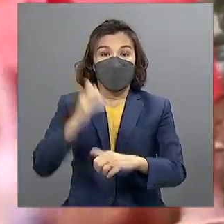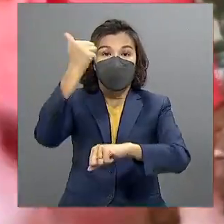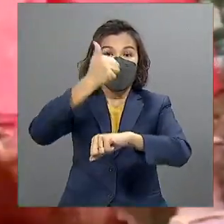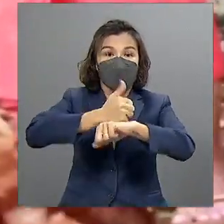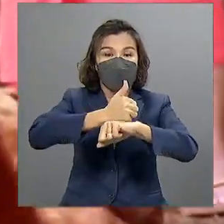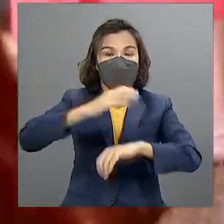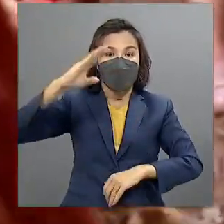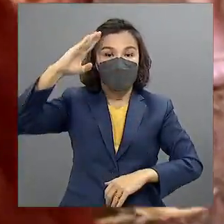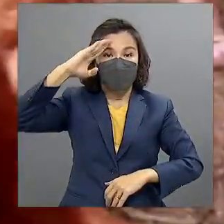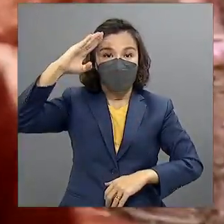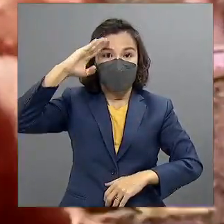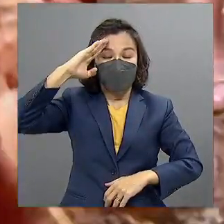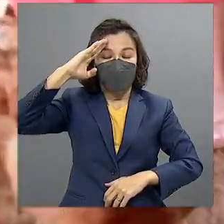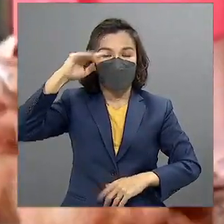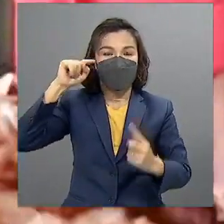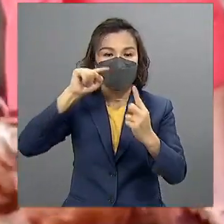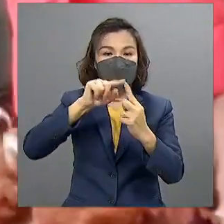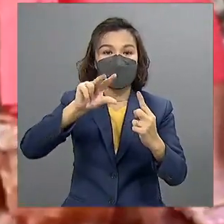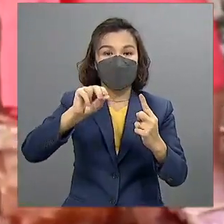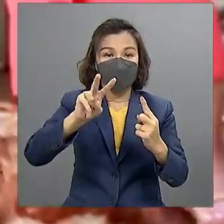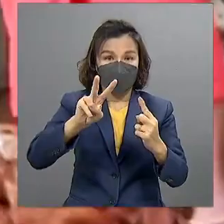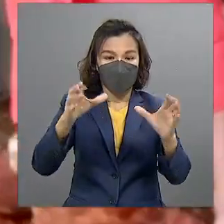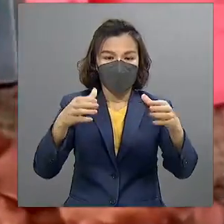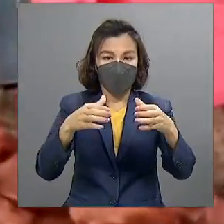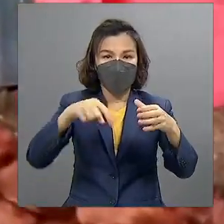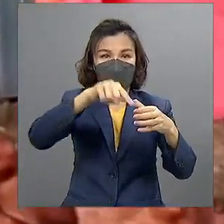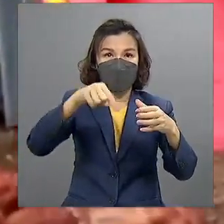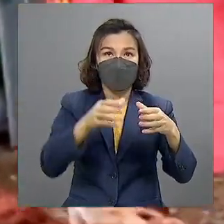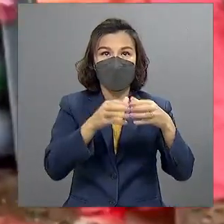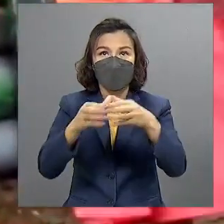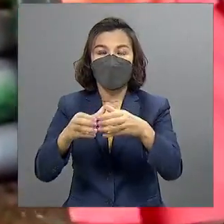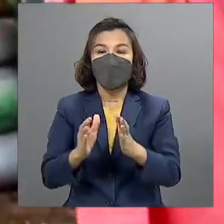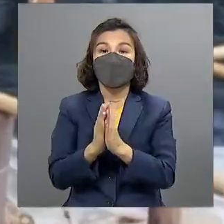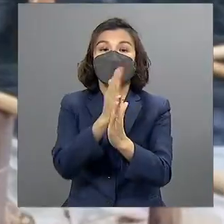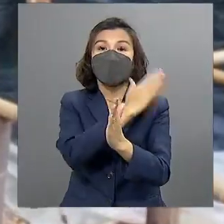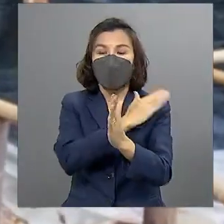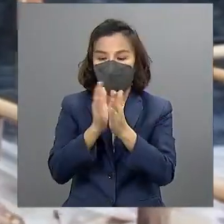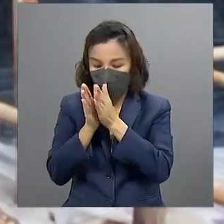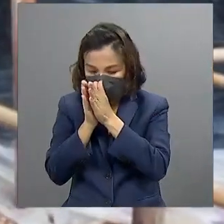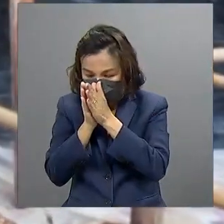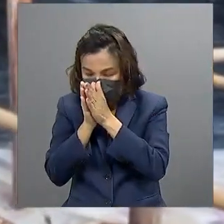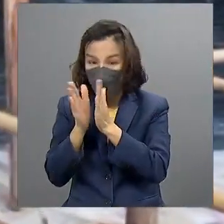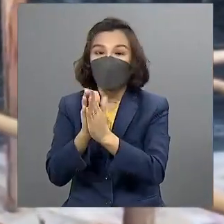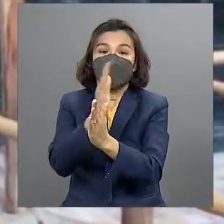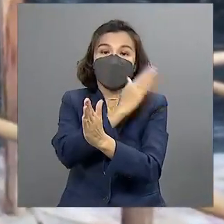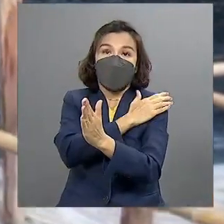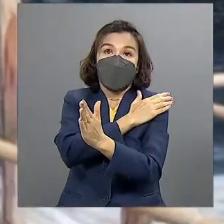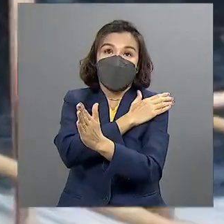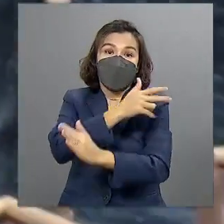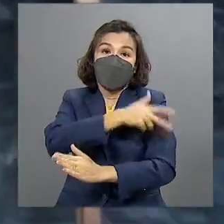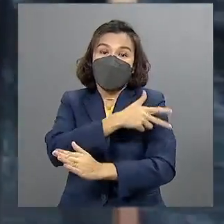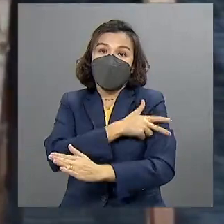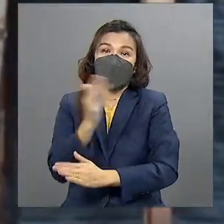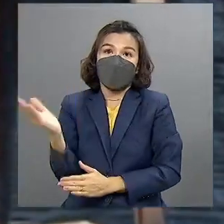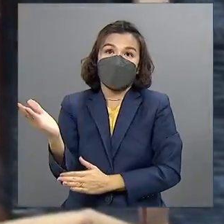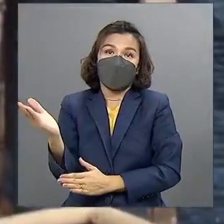ฑลทหารบกที่32พร้อมคณะก็ได้กราบนมัสการด็อกเตอร์พระครูสิริรัตนโสภิตผู้อำนวยการโ